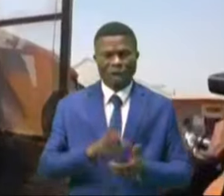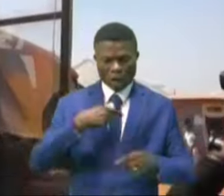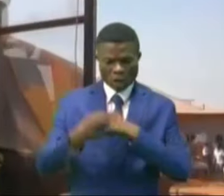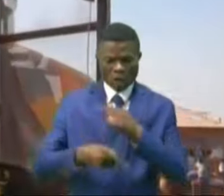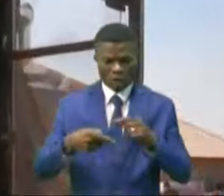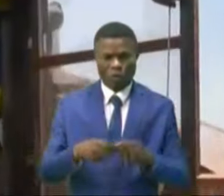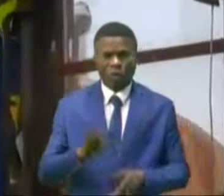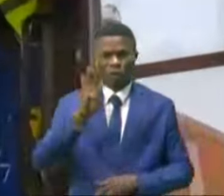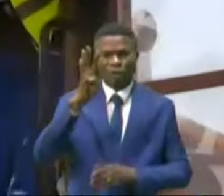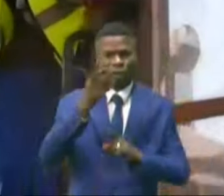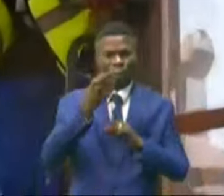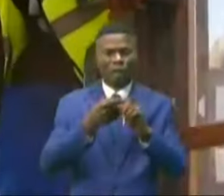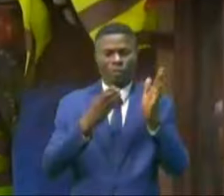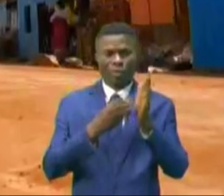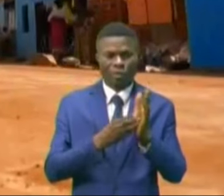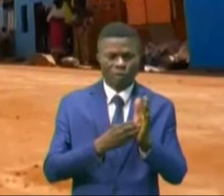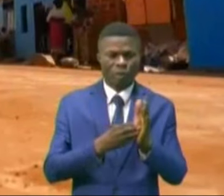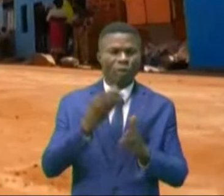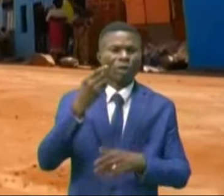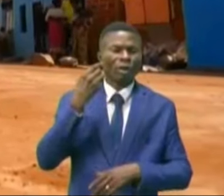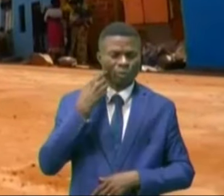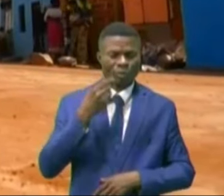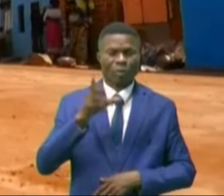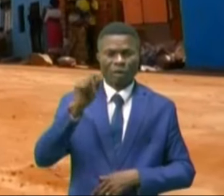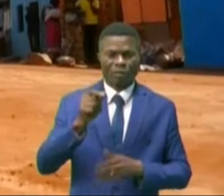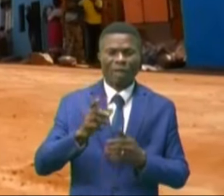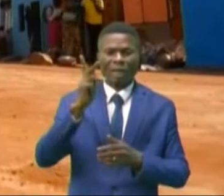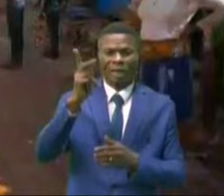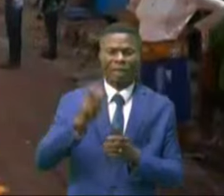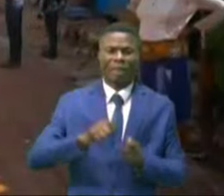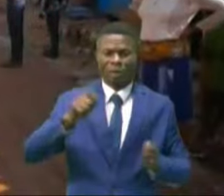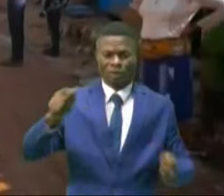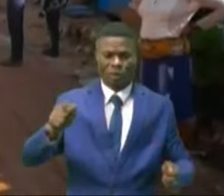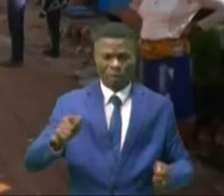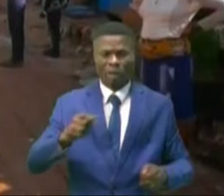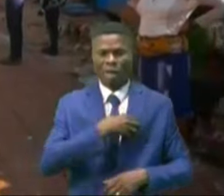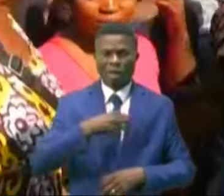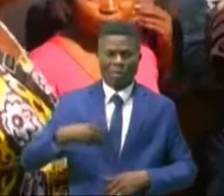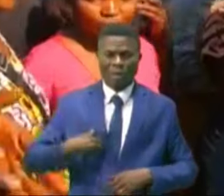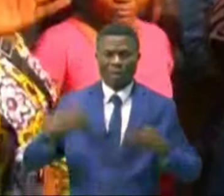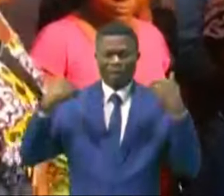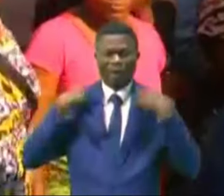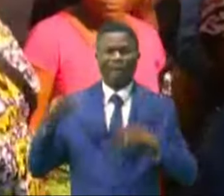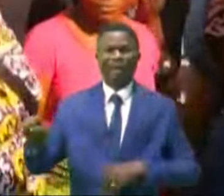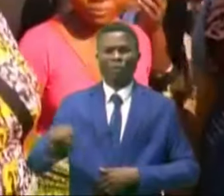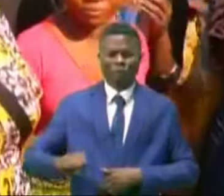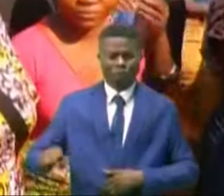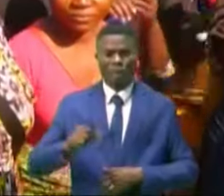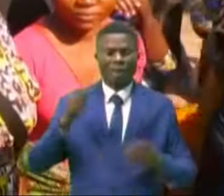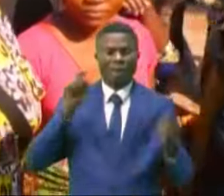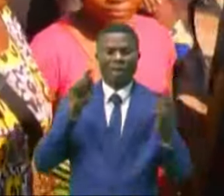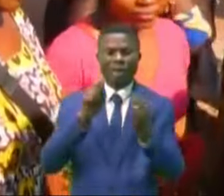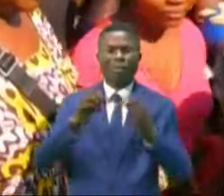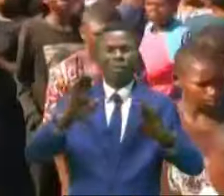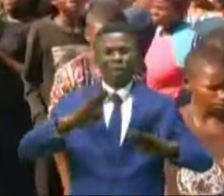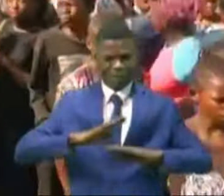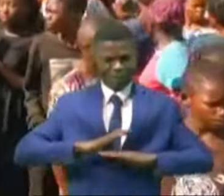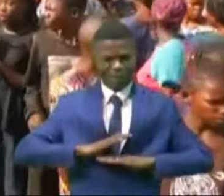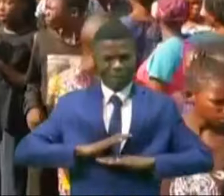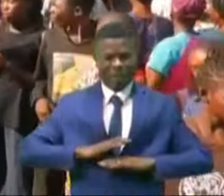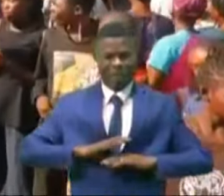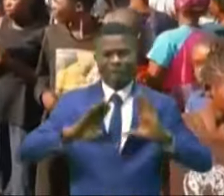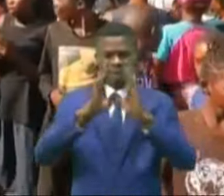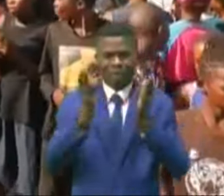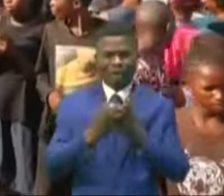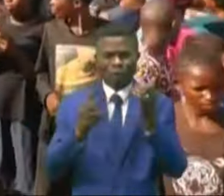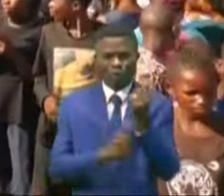jeudi 9 mai des travaux sur 20 km de route par Betty Kiando Katoke est un motif de soulagement pour le